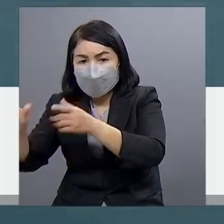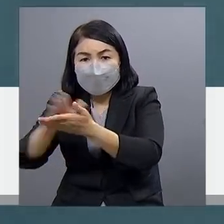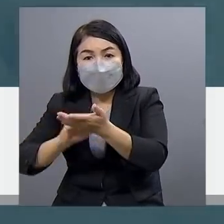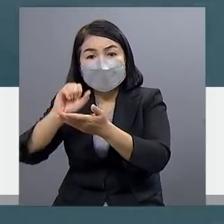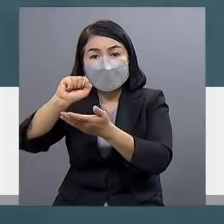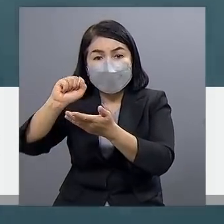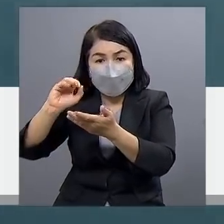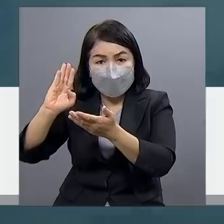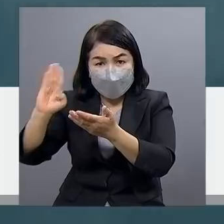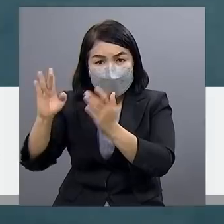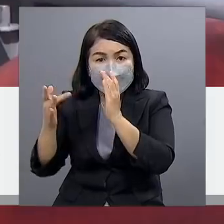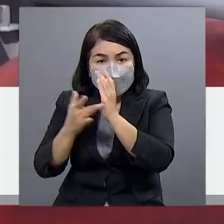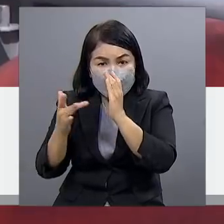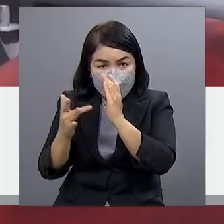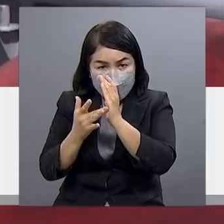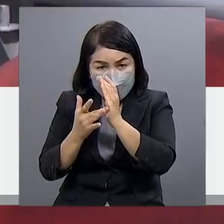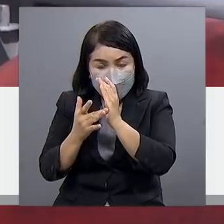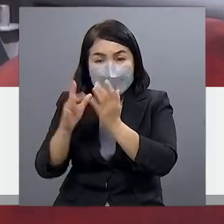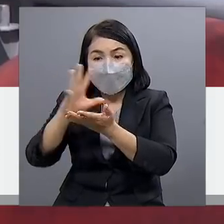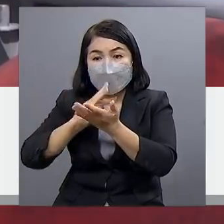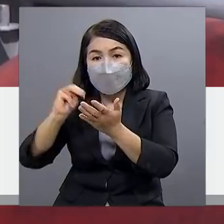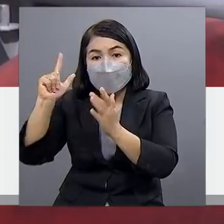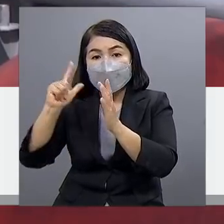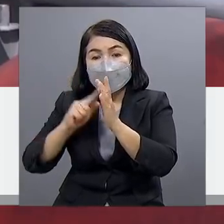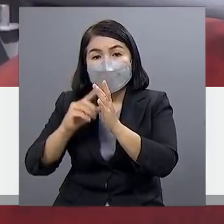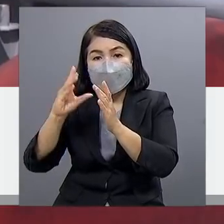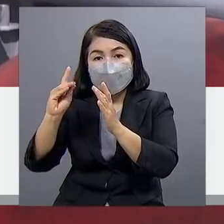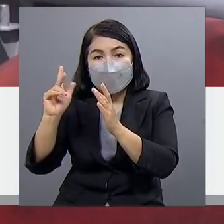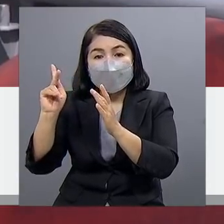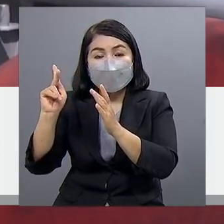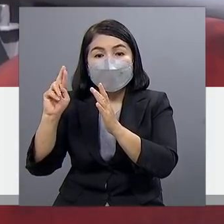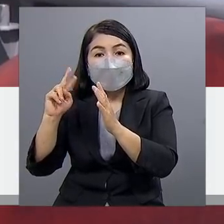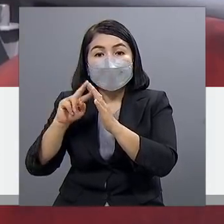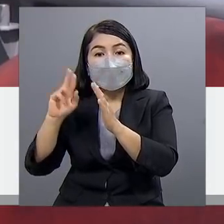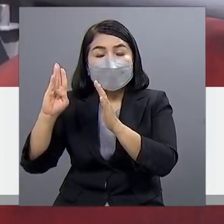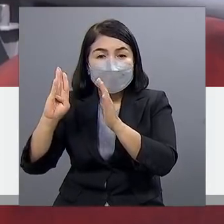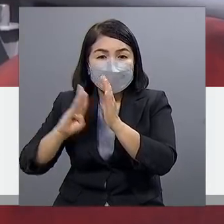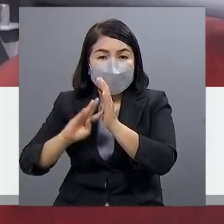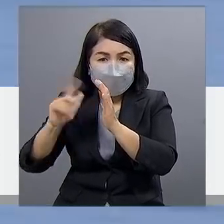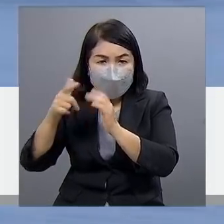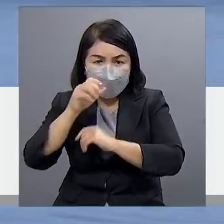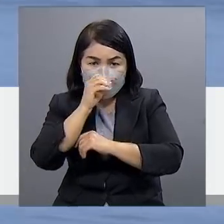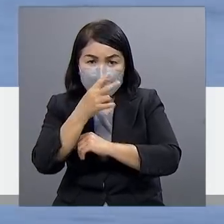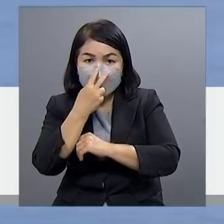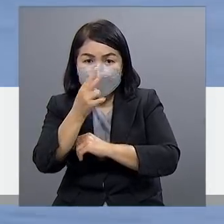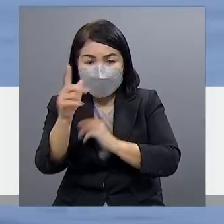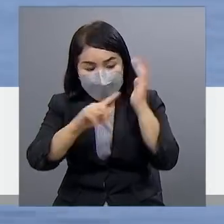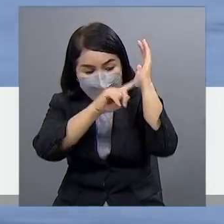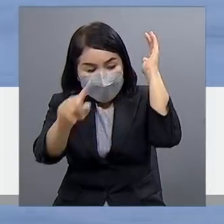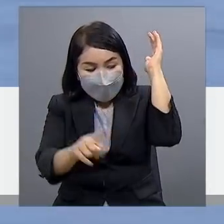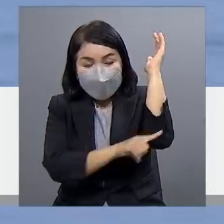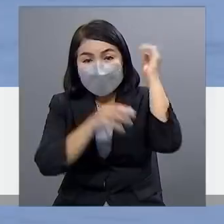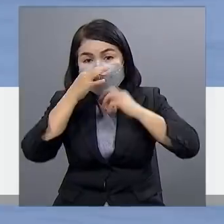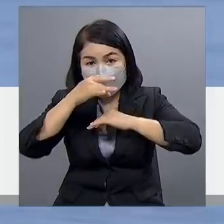าเจ้าคุณทหารลาดกระบังวิทยาเขตชุมพรเขตอุดมศักดิ์ระบุว่าพื้นที่อ่าวปะทิวซึ่งอยู่ใกล้กับจุด